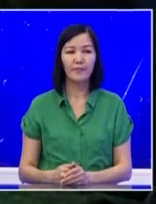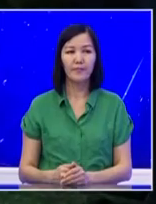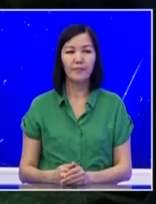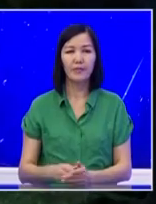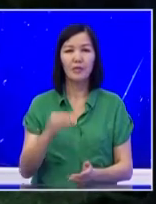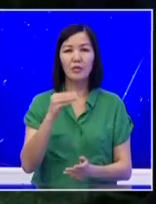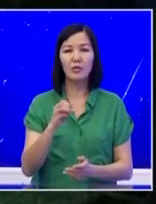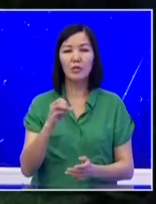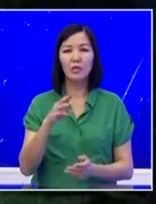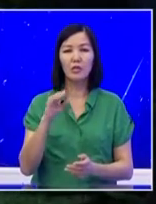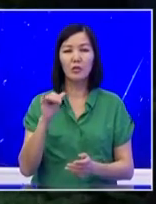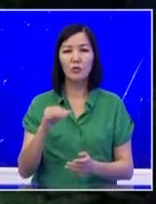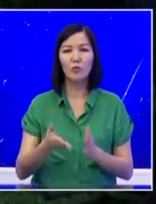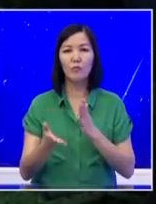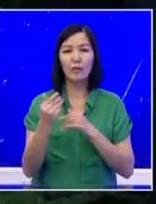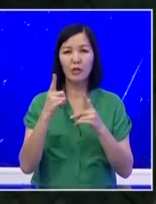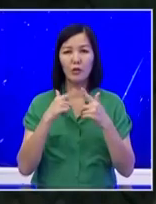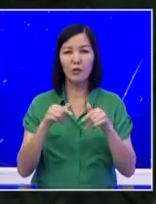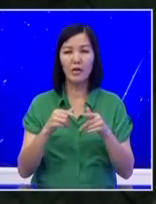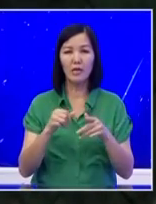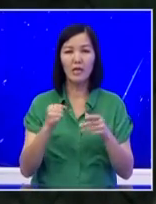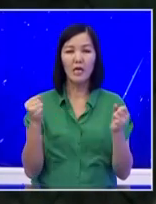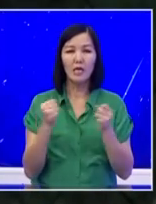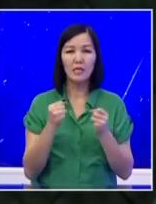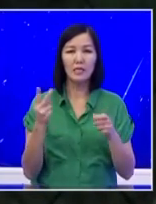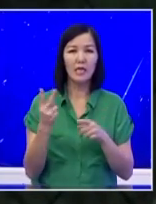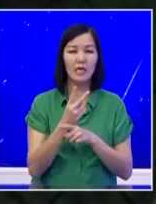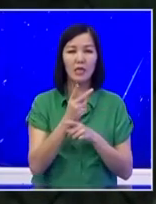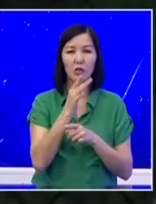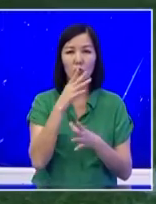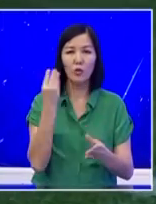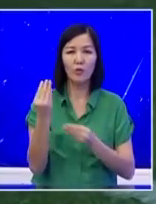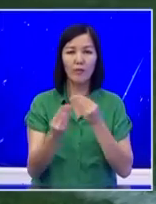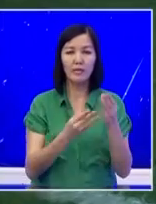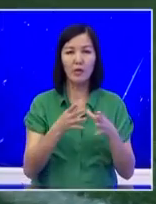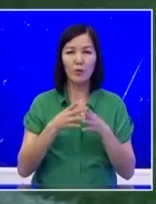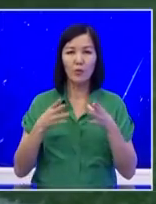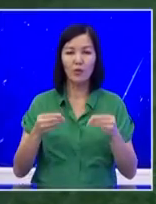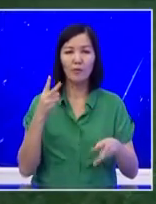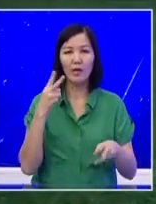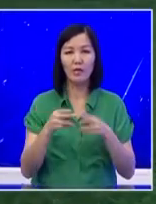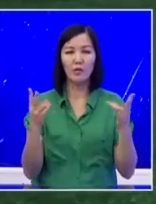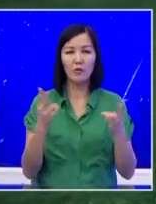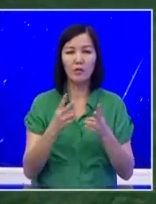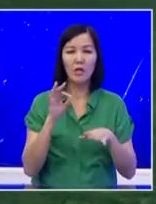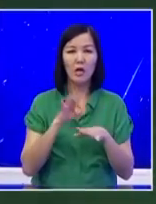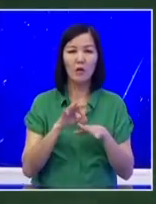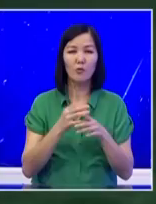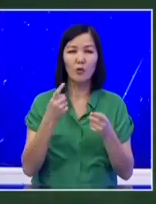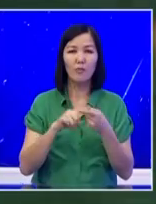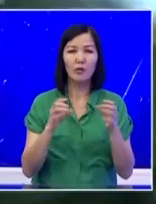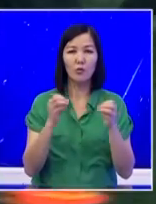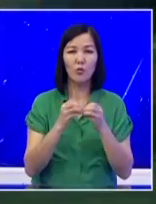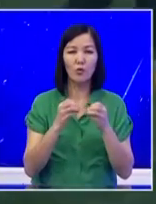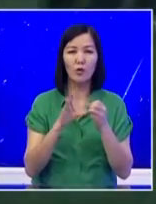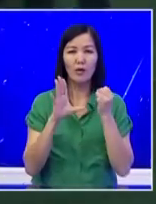Жетісу Бақ лигасы былтыр құрылды. Биыл қыста 2-ші маусымы жалауын көтеріп, көктемде аяқталу тиіс еді. Індет салдарынан 10 турдың